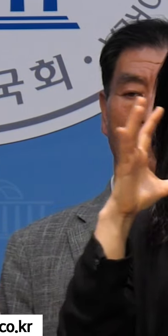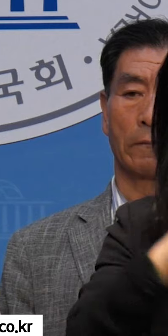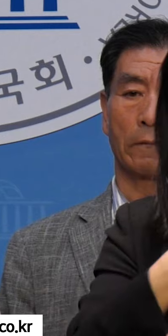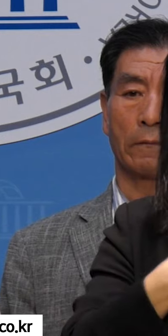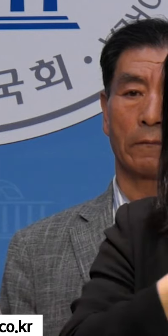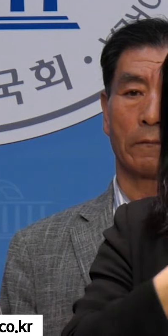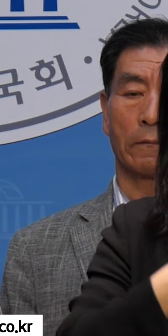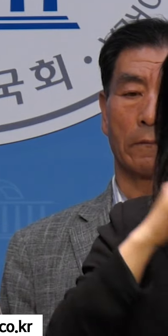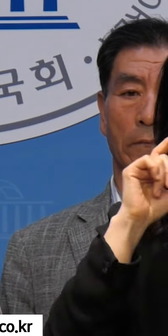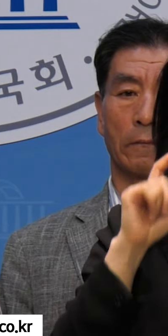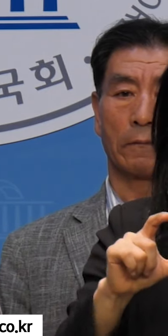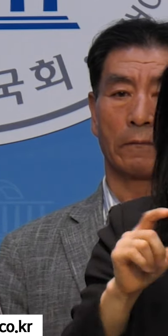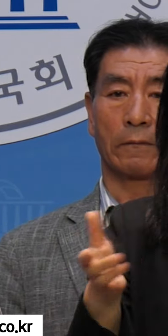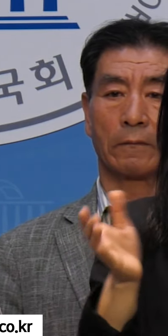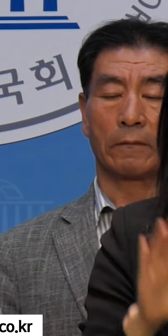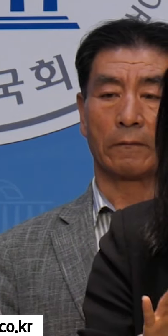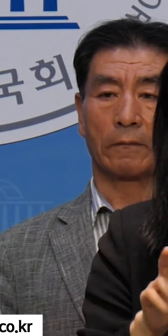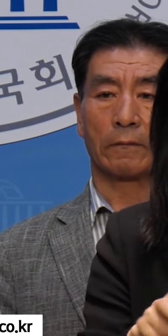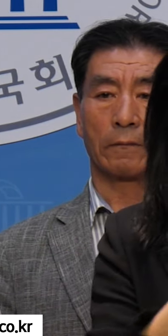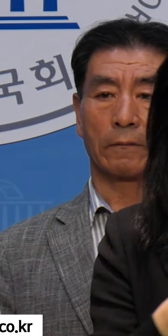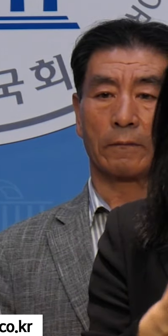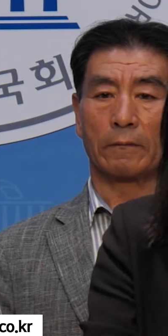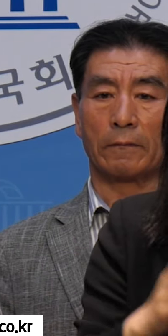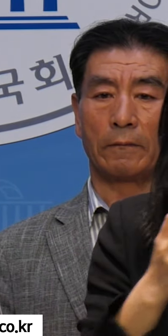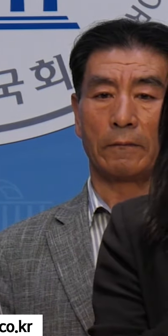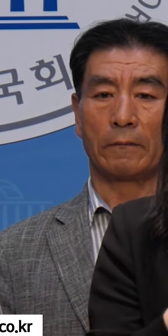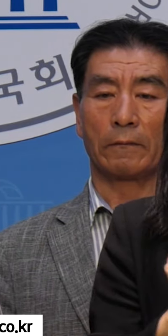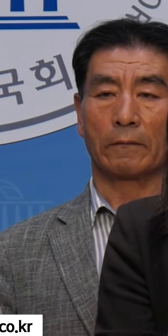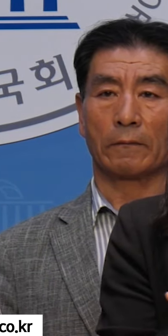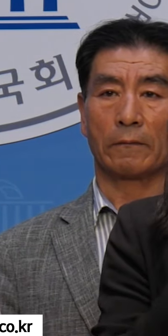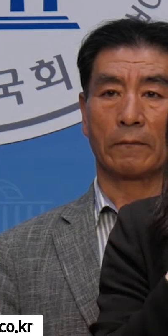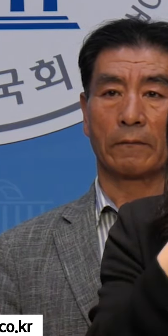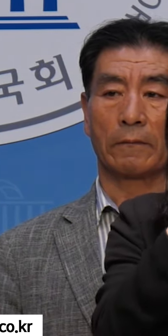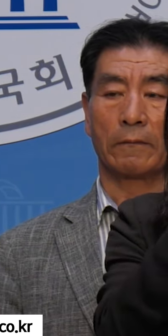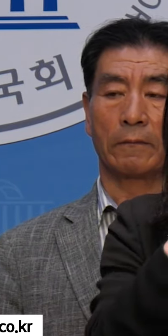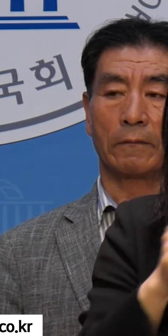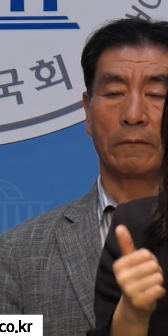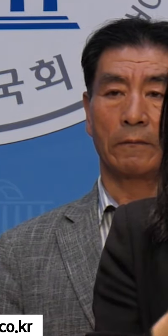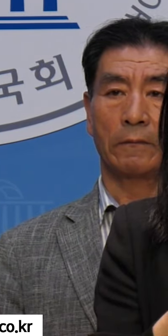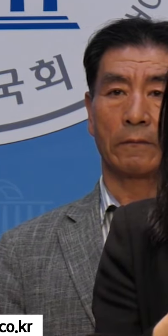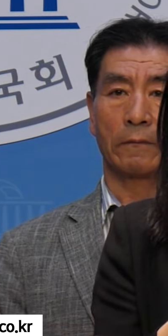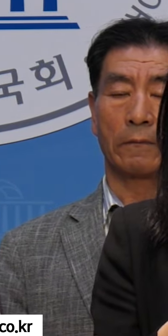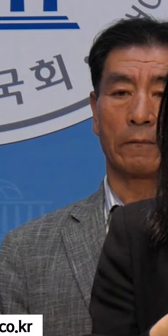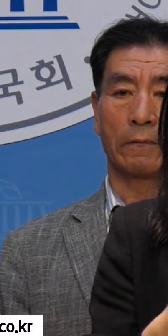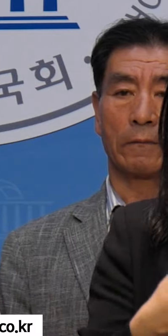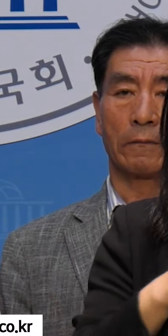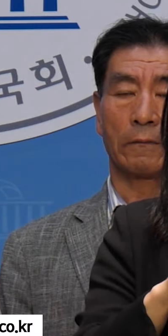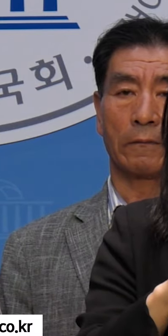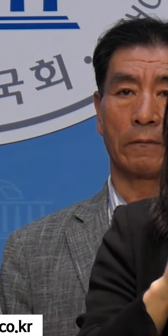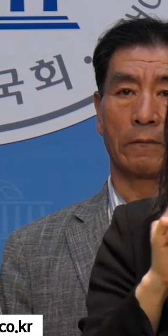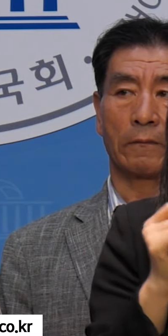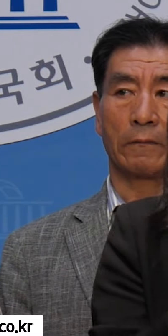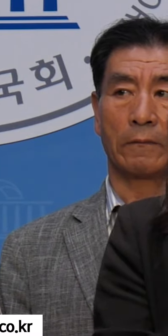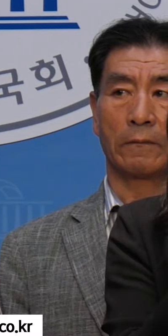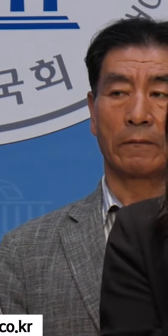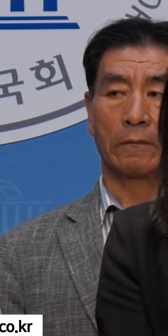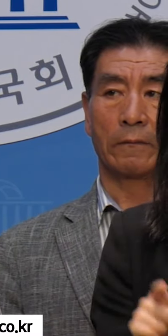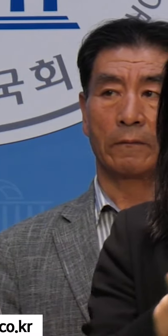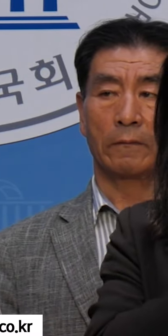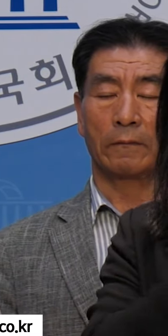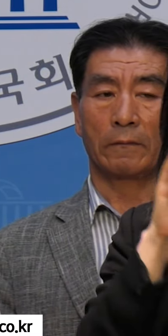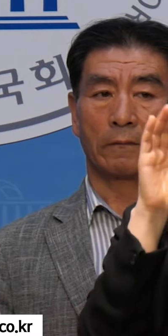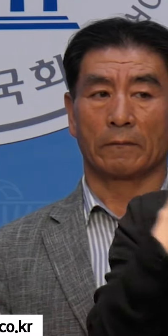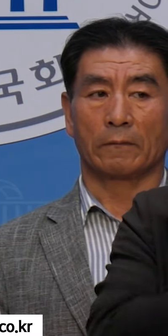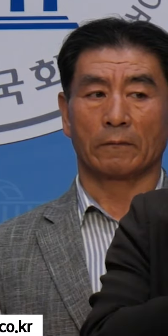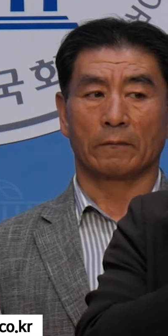위기 경보에도 역대 가장 늦게 개원한 국회 22대 국회보다 더